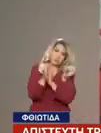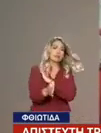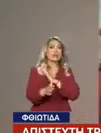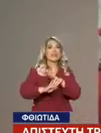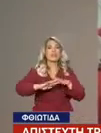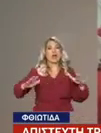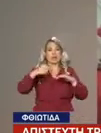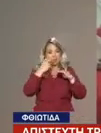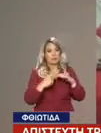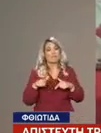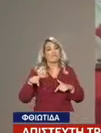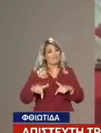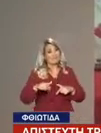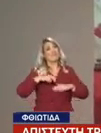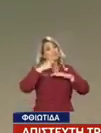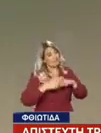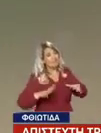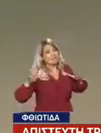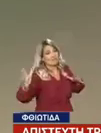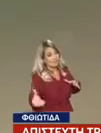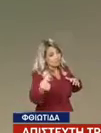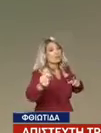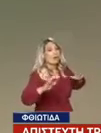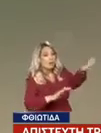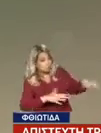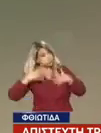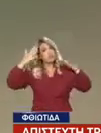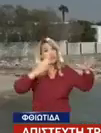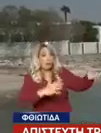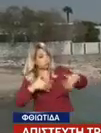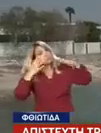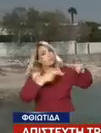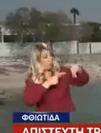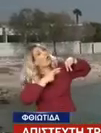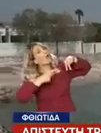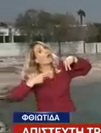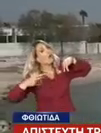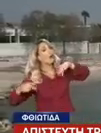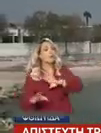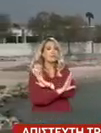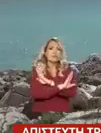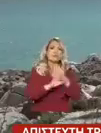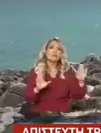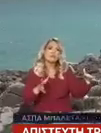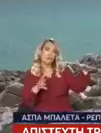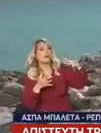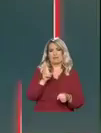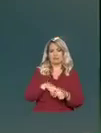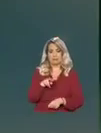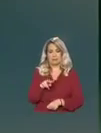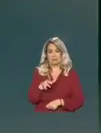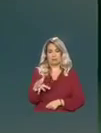Την πλησιάζει, την πιάνει από το χέρι, όμως τα δυνατά ρεύματα τους παρασύρουν στα ανοιχτά. Μέσα σε ελάχιστα δευτερόλεπτα πνίγηκαν